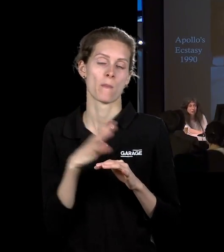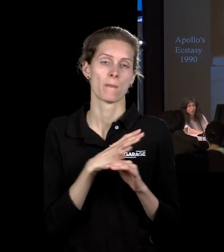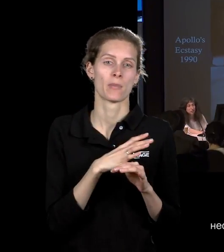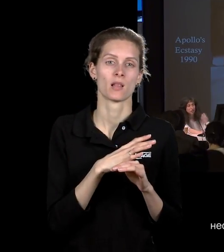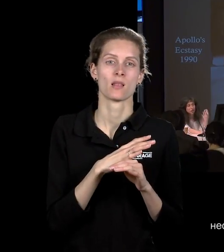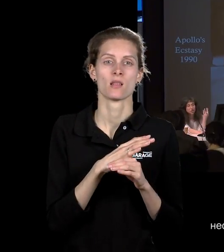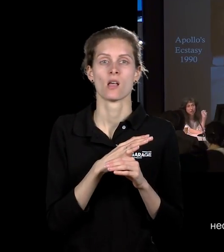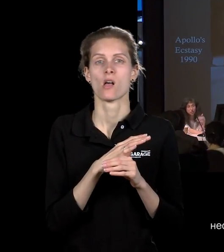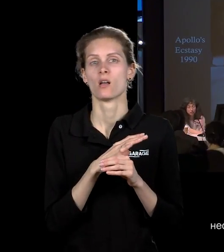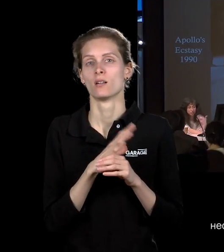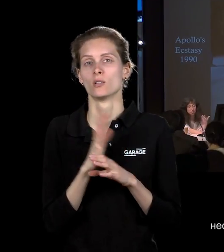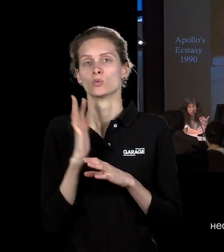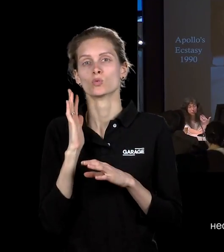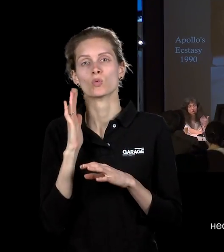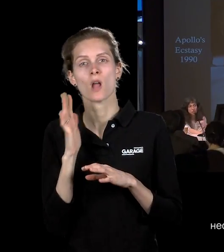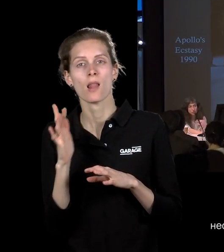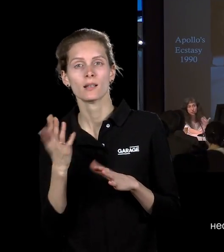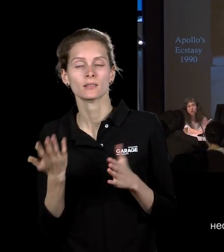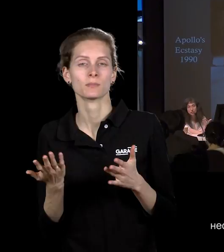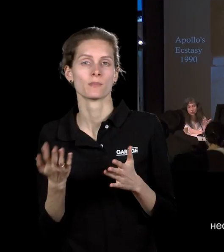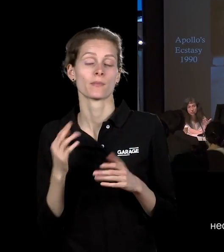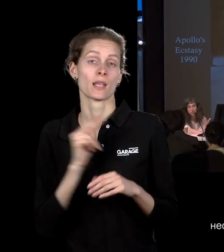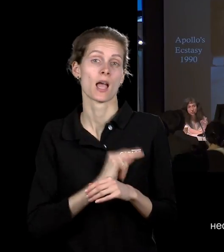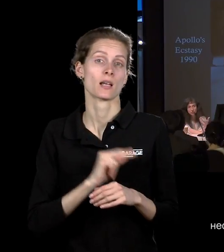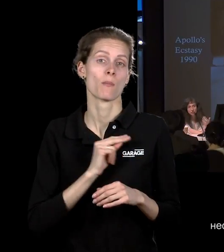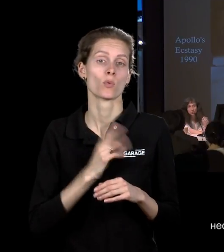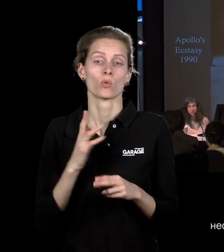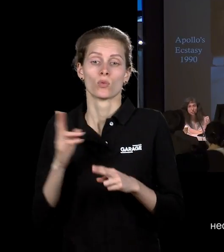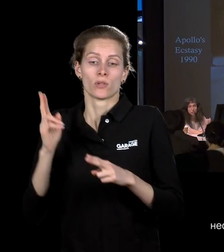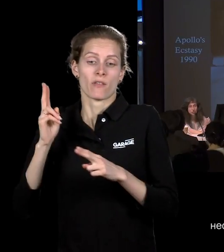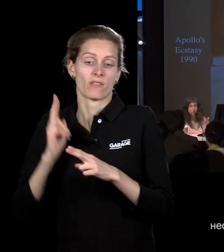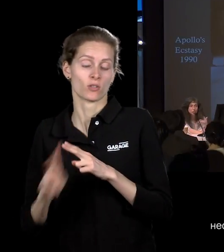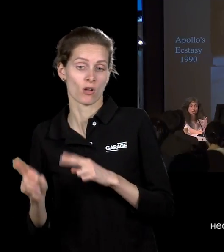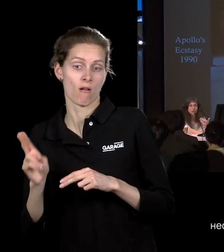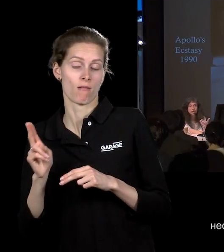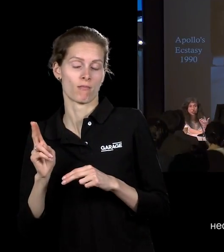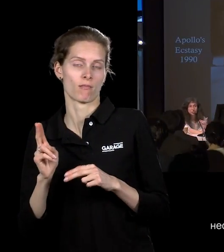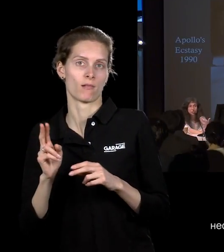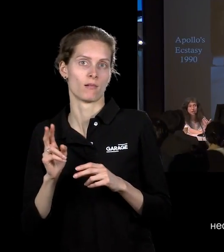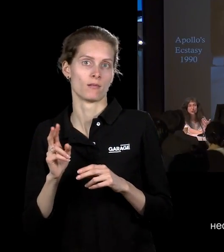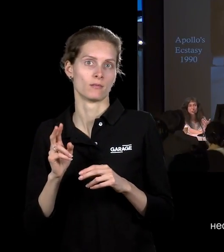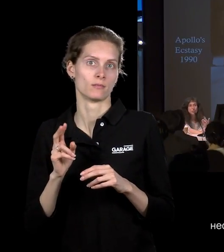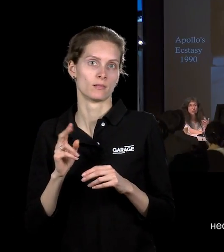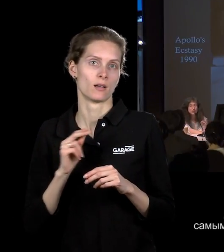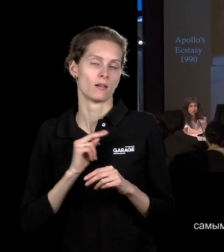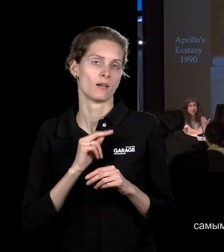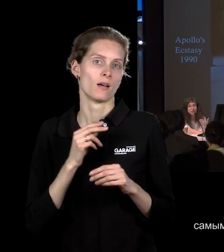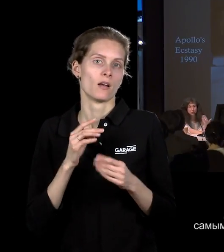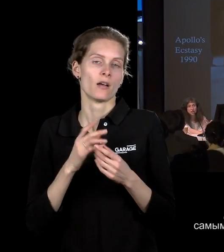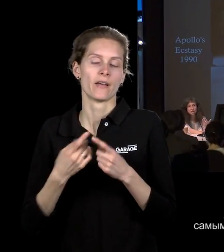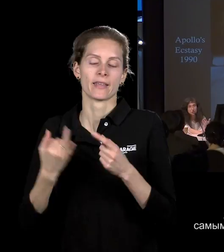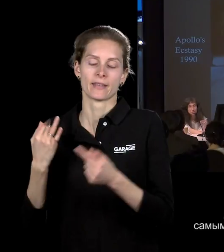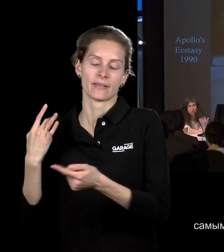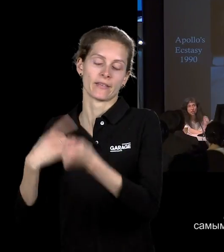много сюрреализма. Вот это не неожиданно, это работа, которая завершала экспозицию, вот это неожиданное возвращение к такому чистейшему минимализму,